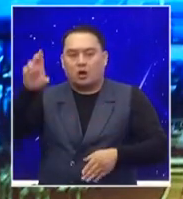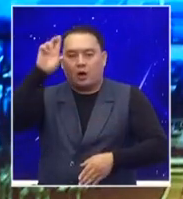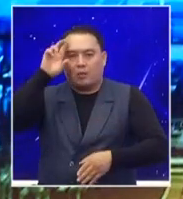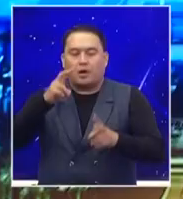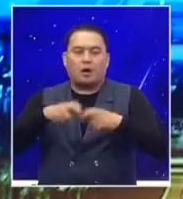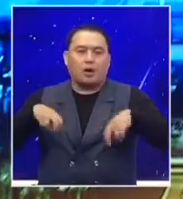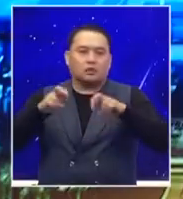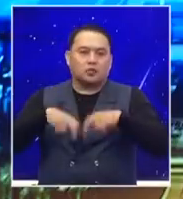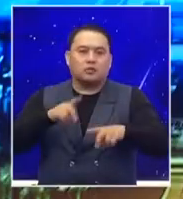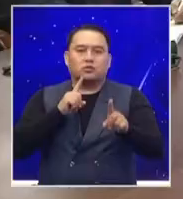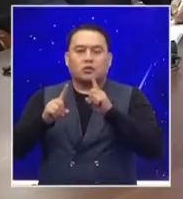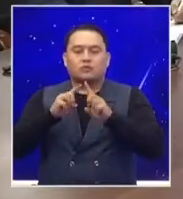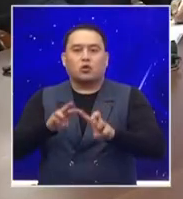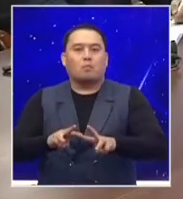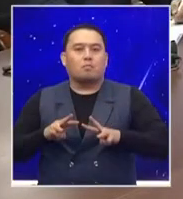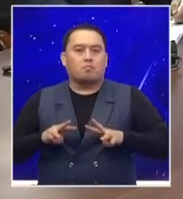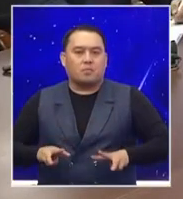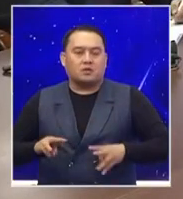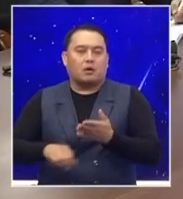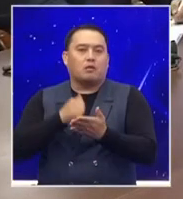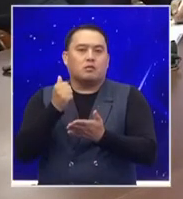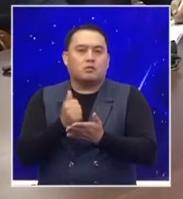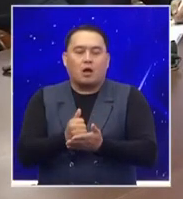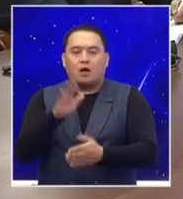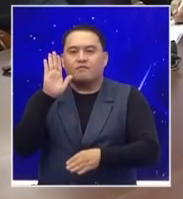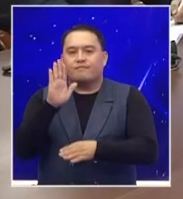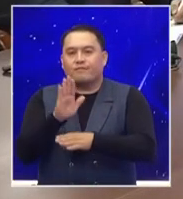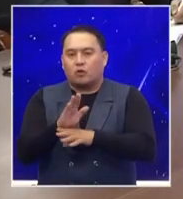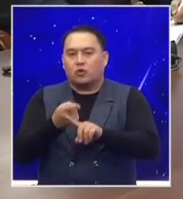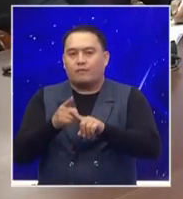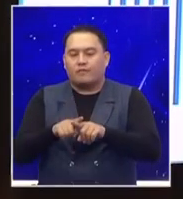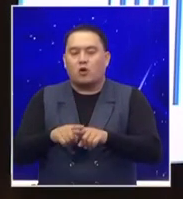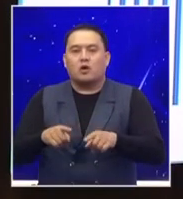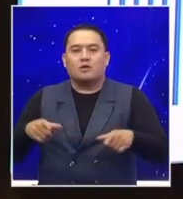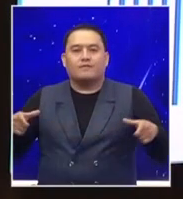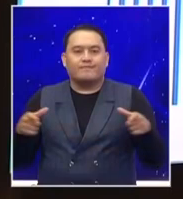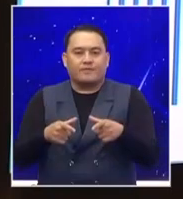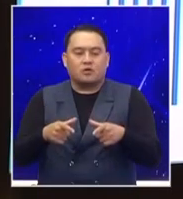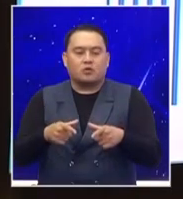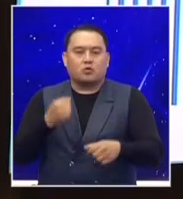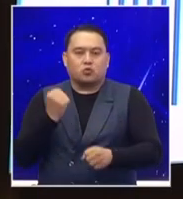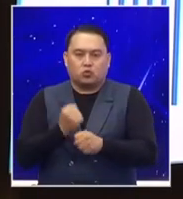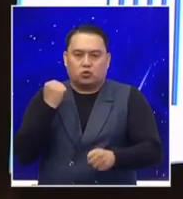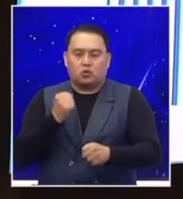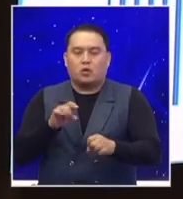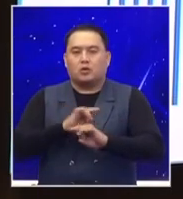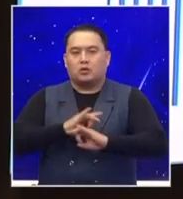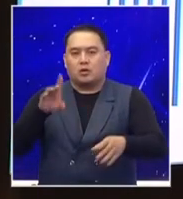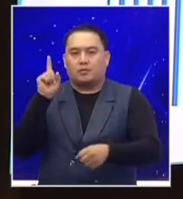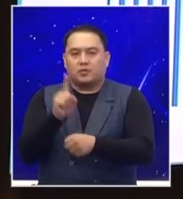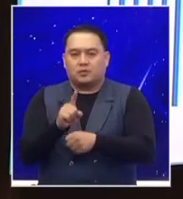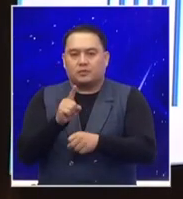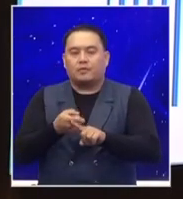отырысында қаралды. Селекторлық басқосуда премьер-министр қауіпті вирус өршіп тұрған өңірлерде санитарлық талаптарды қатаңдатуды